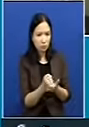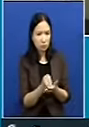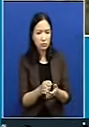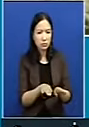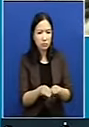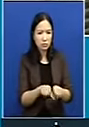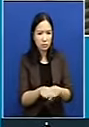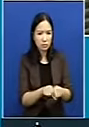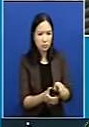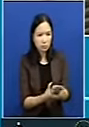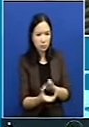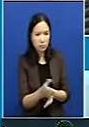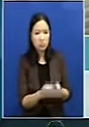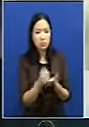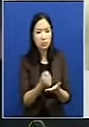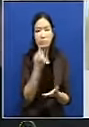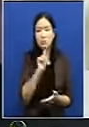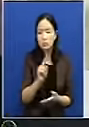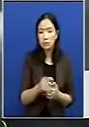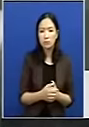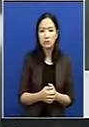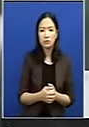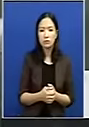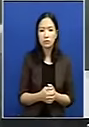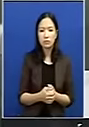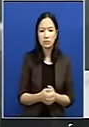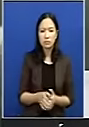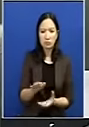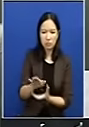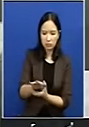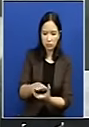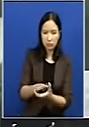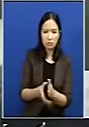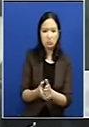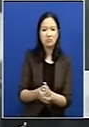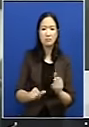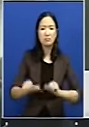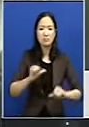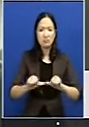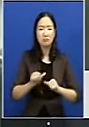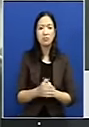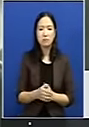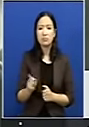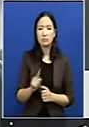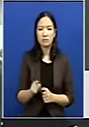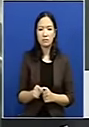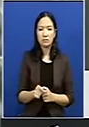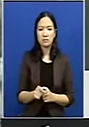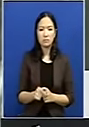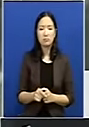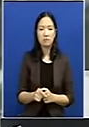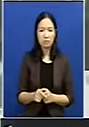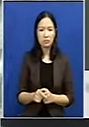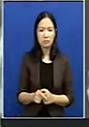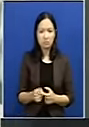คือเรื่องวันนี้มันมีที่มาที่ไปครับก็คือเป็นบูธที่แสดงแล้วมีฟุตสแกนเนอร์หรือว่าเครื่องสแกนรูปเท้